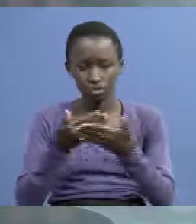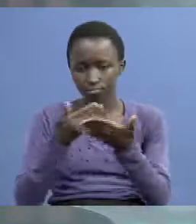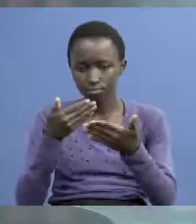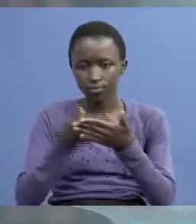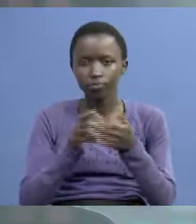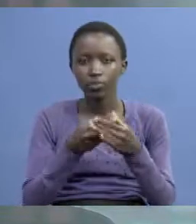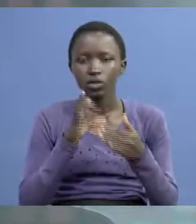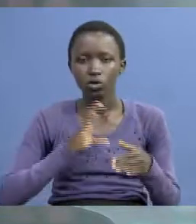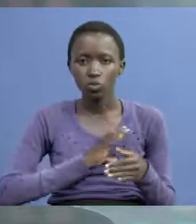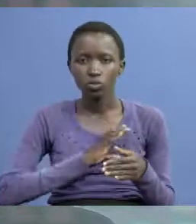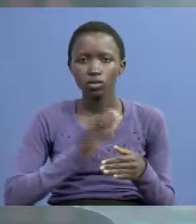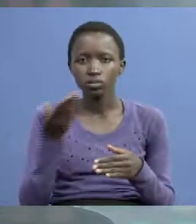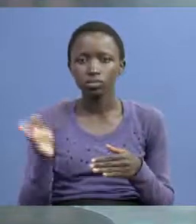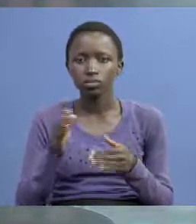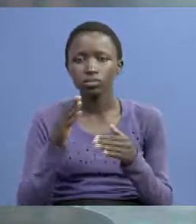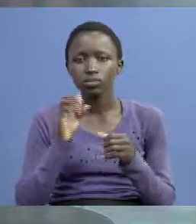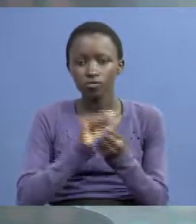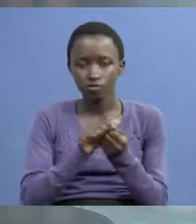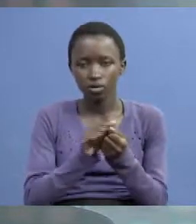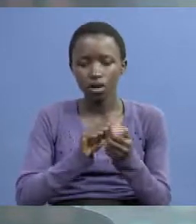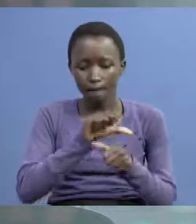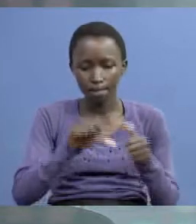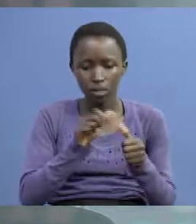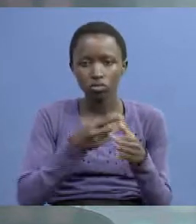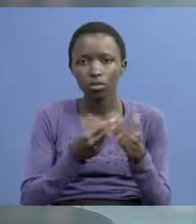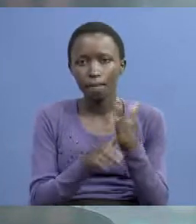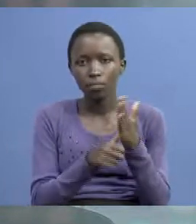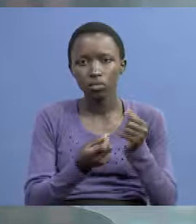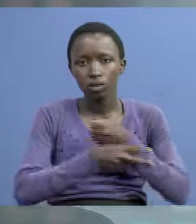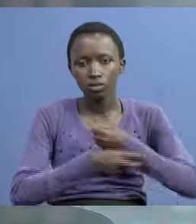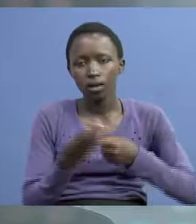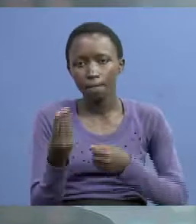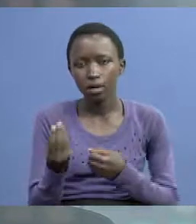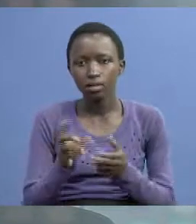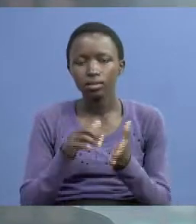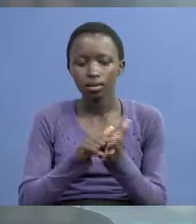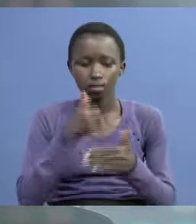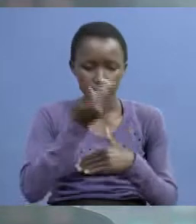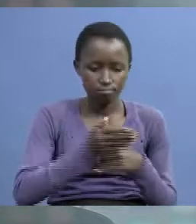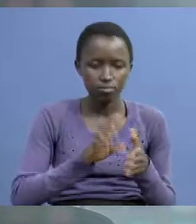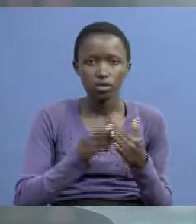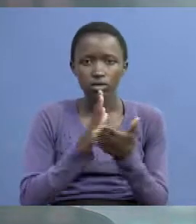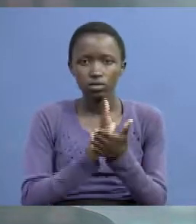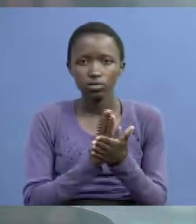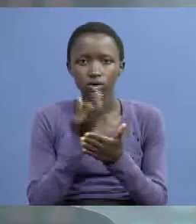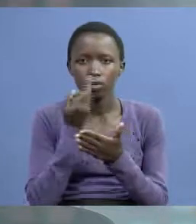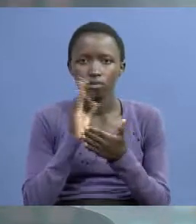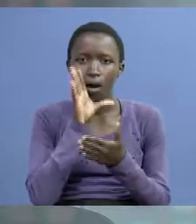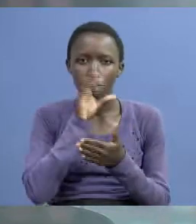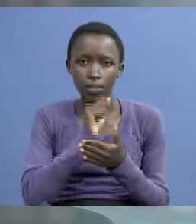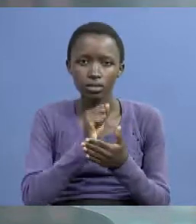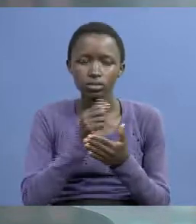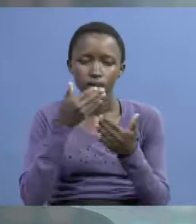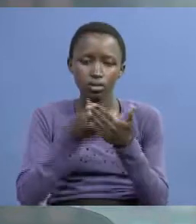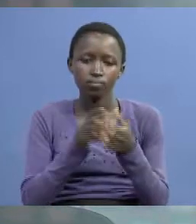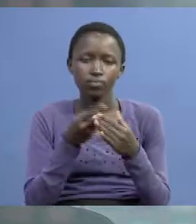kufika mbele ya kamati ya bunge siku ya Ijumaa kuhusiana na sakata ya wizi wa fedha. Hii ni baada ya baadhi kukosa